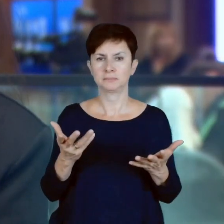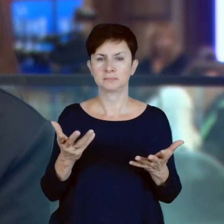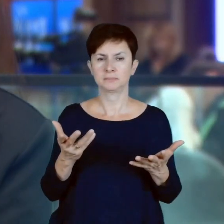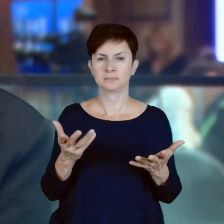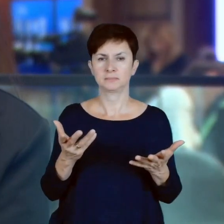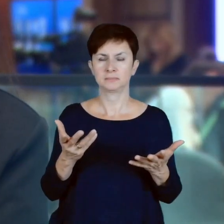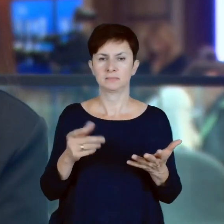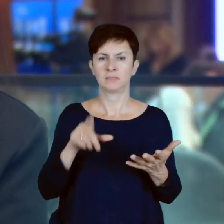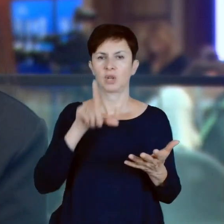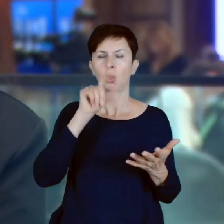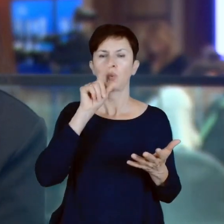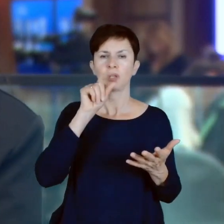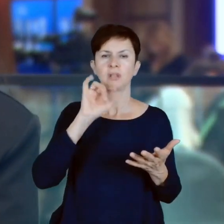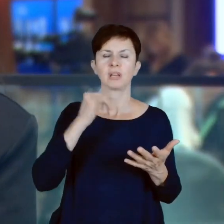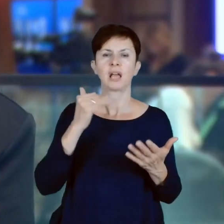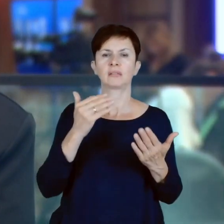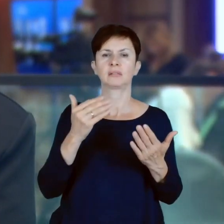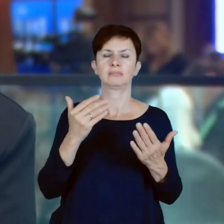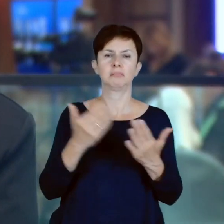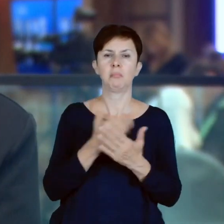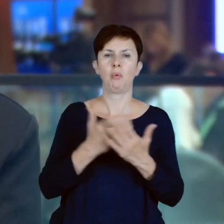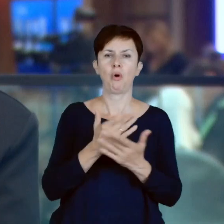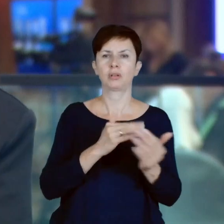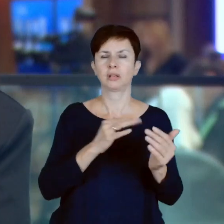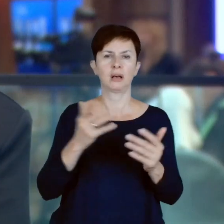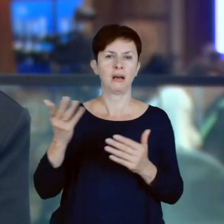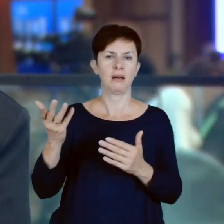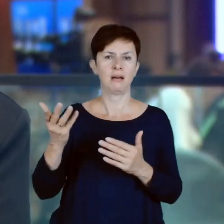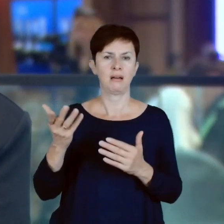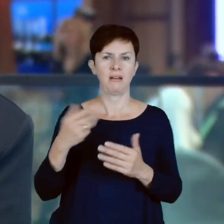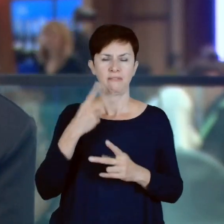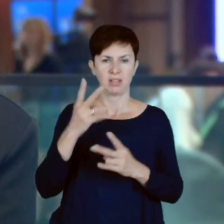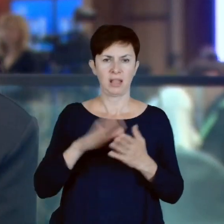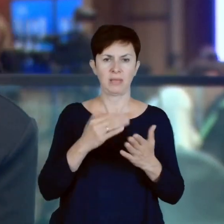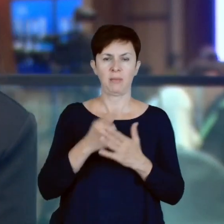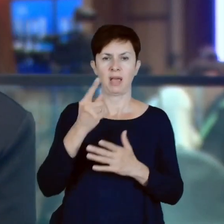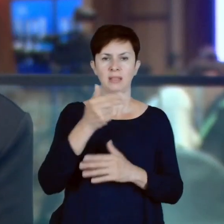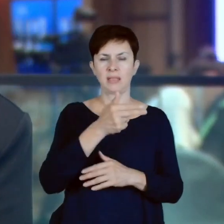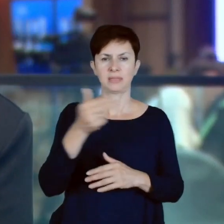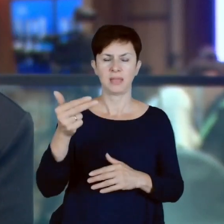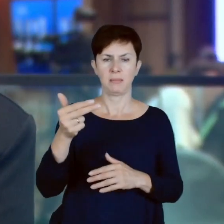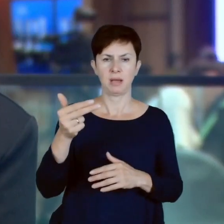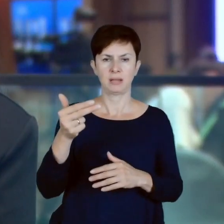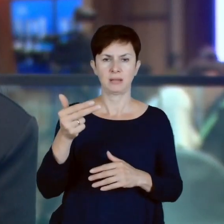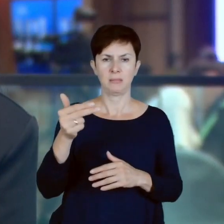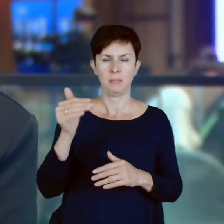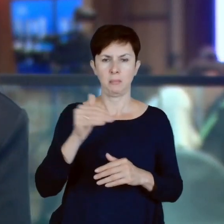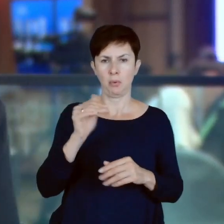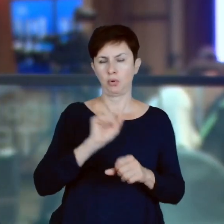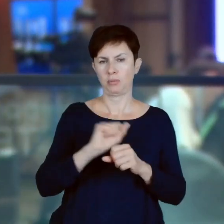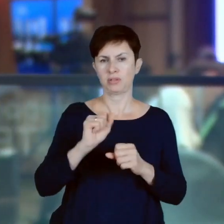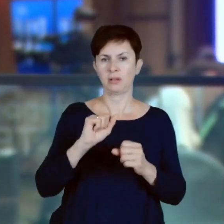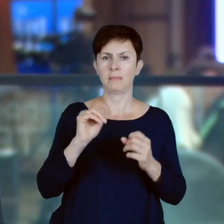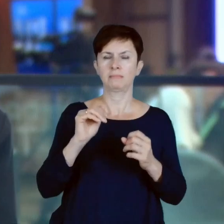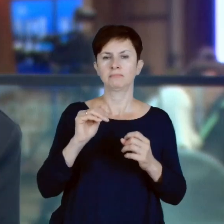prawda? I widzimy takie, i widać ogromne spadki, gdzie na przykład jeden temat mógłby być trendy przez na przykład 12 godzin. W